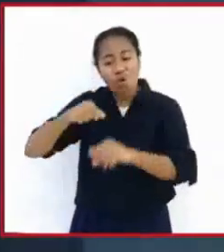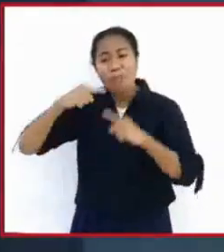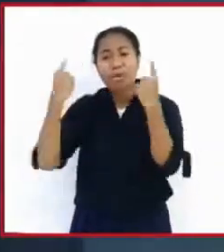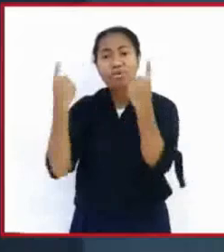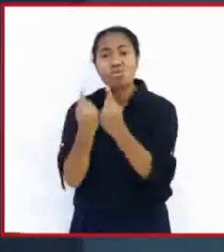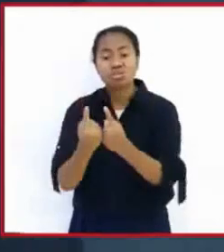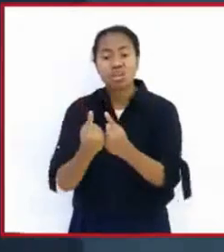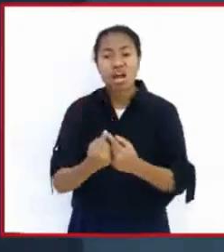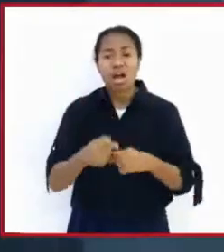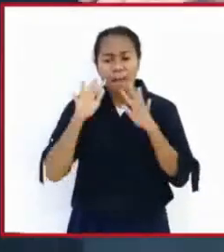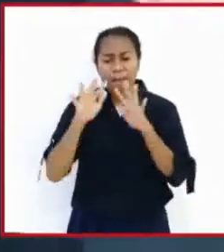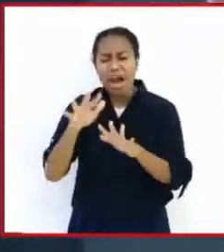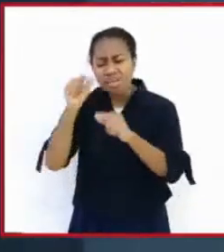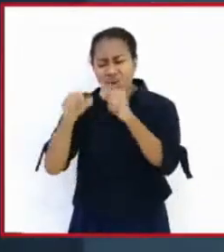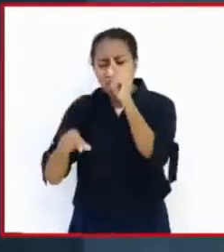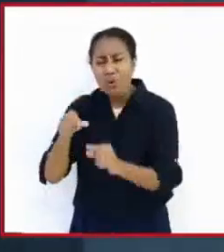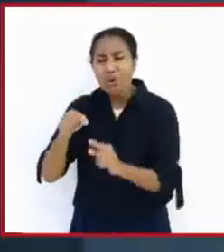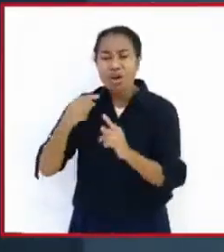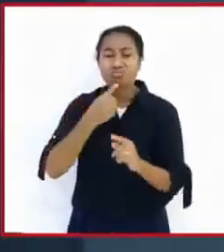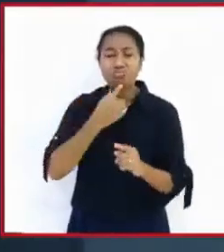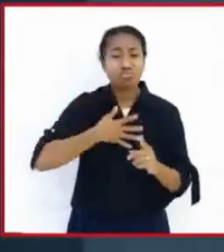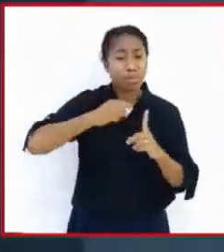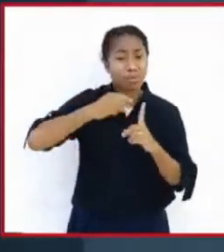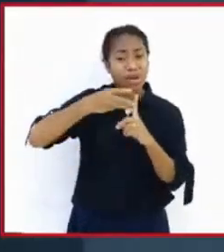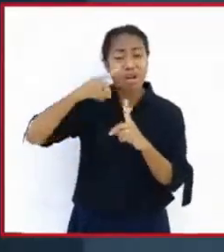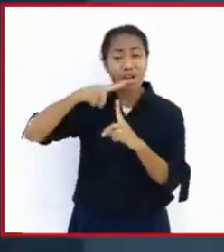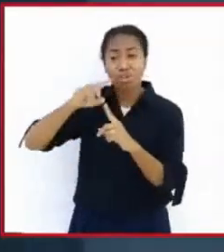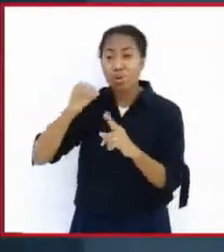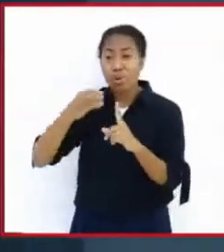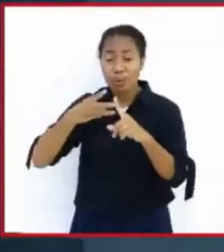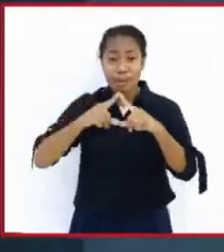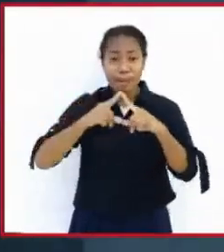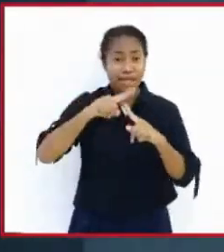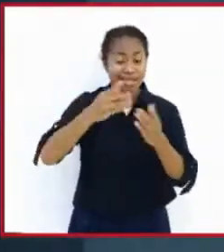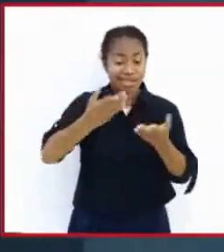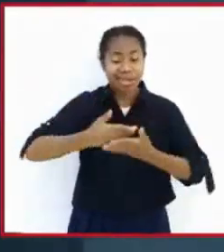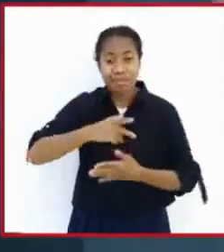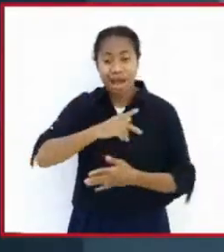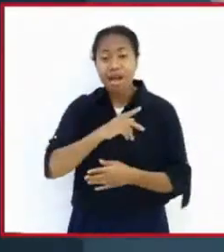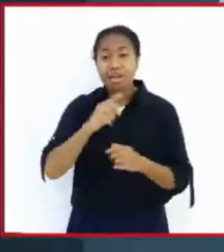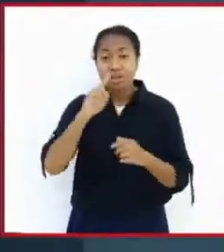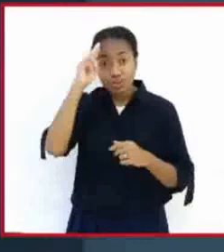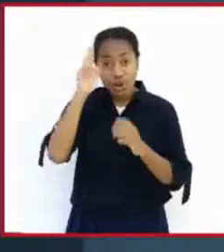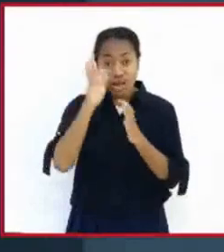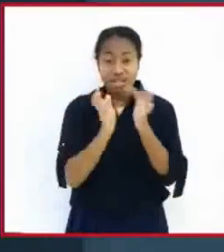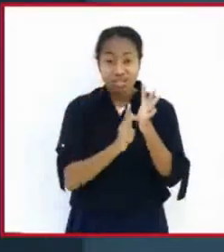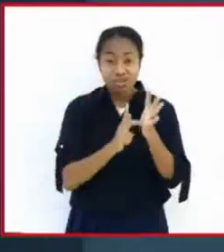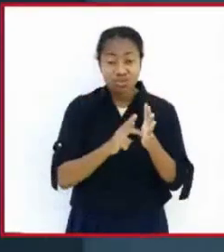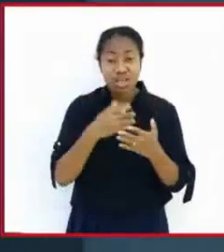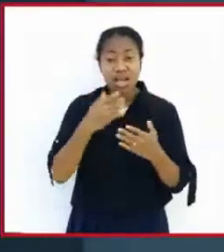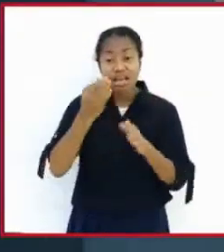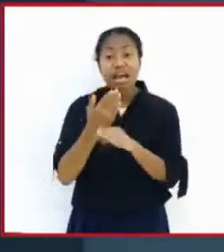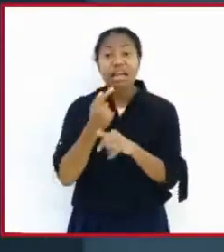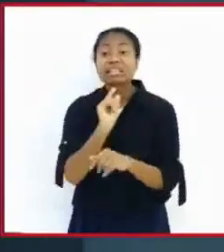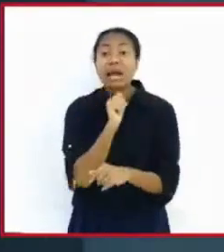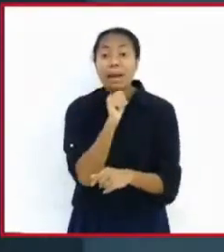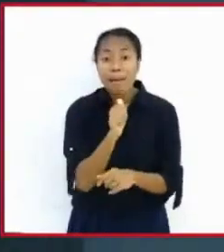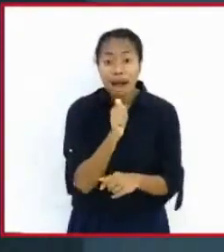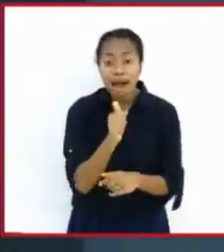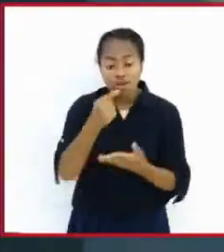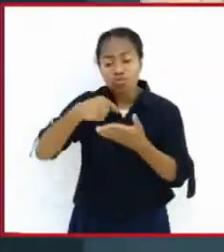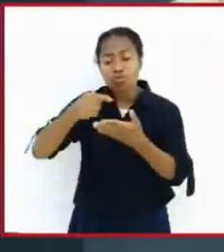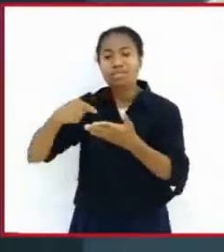dan banyak orang bertobat terima Yesus dari tulisan-tulisannya dan dia melakukan